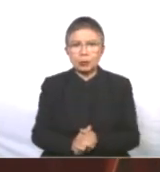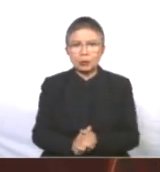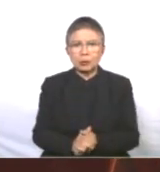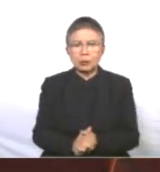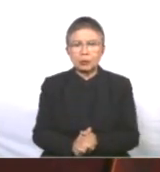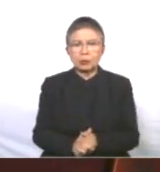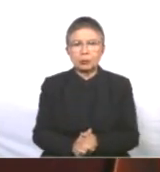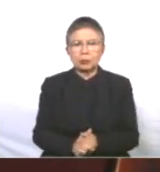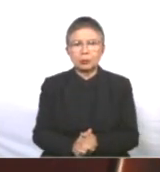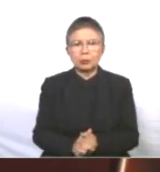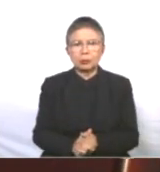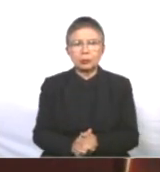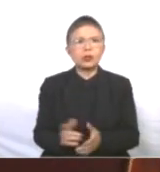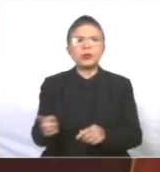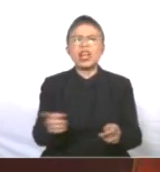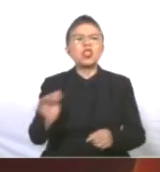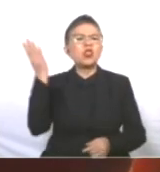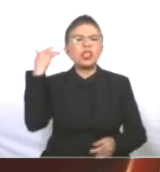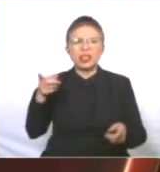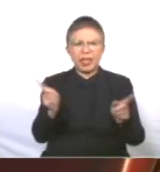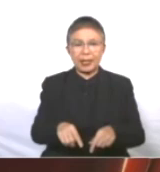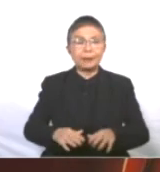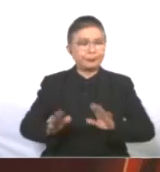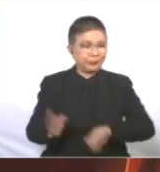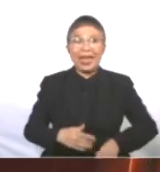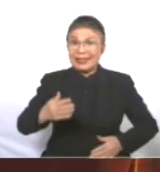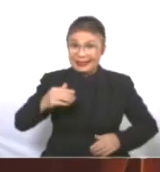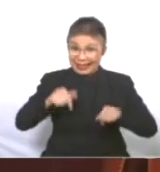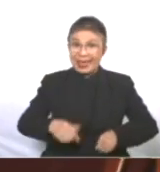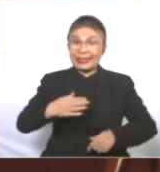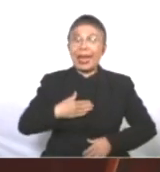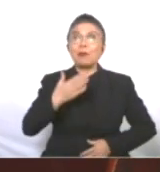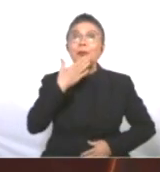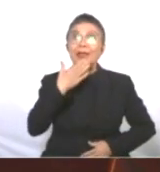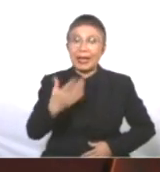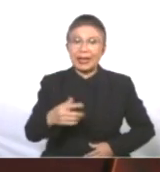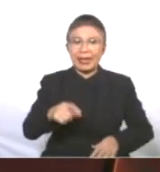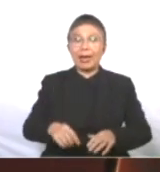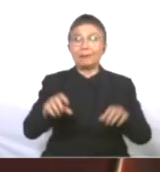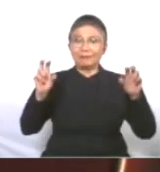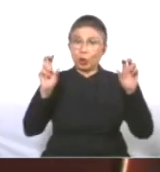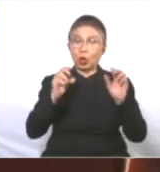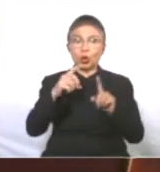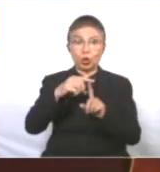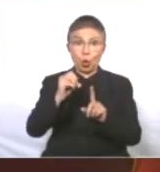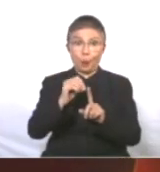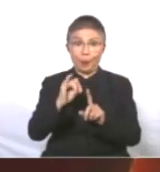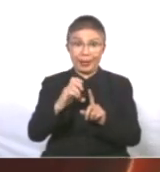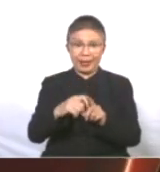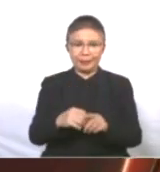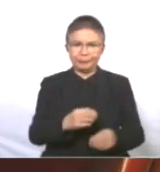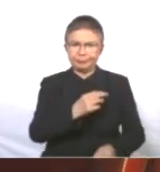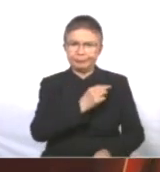estate seperti yang terjadi. Saya sekarang mau bertanya dalam topik ini. Di dalam visi dan